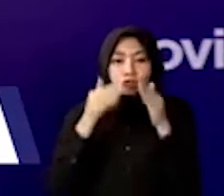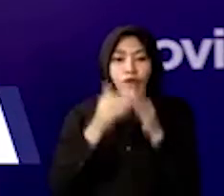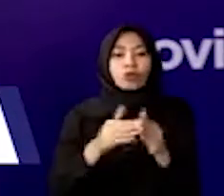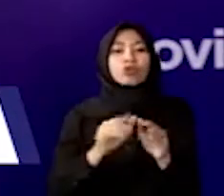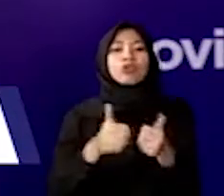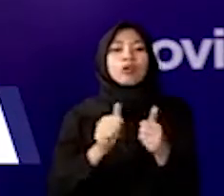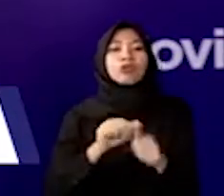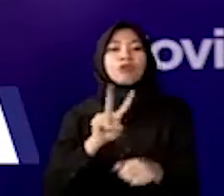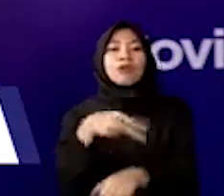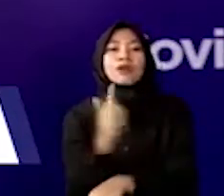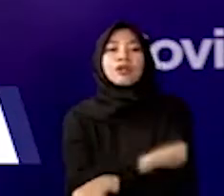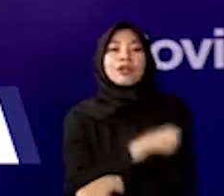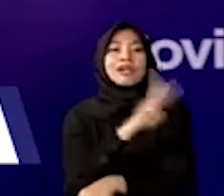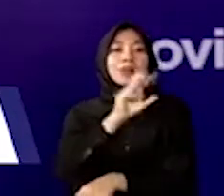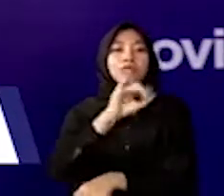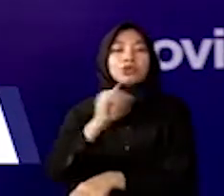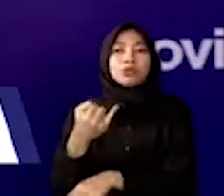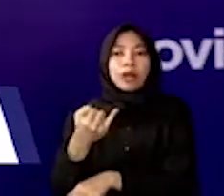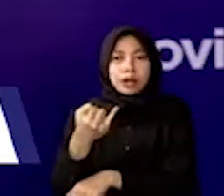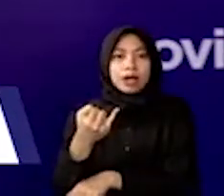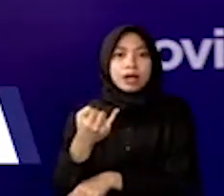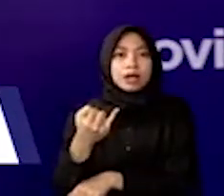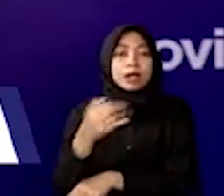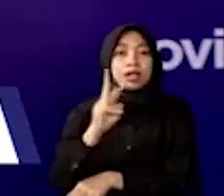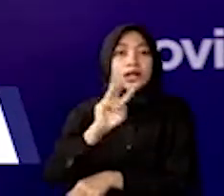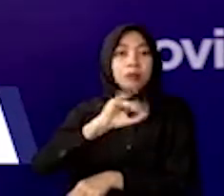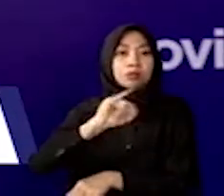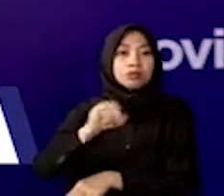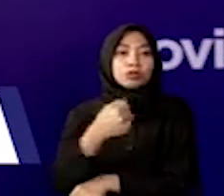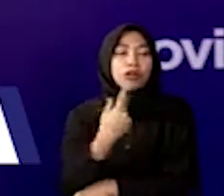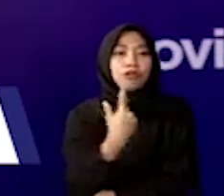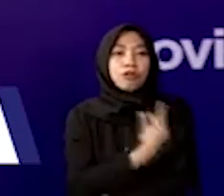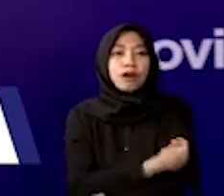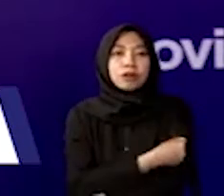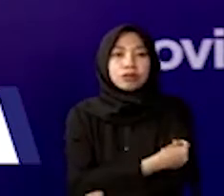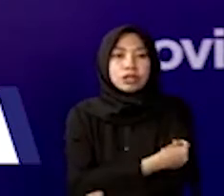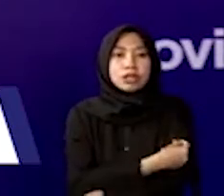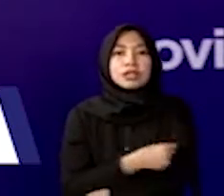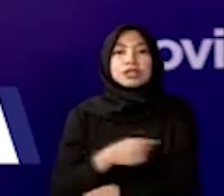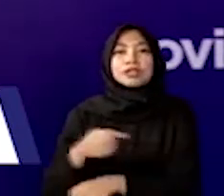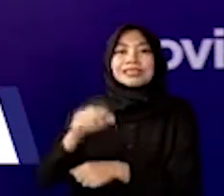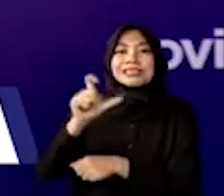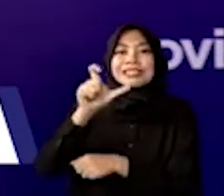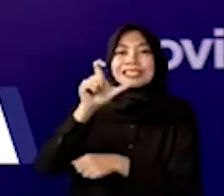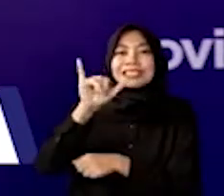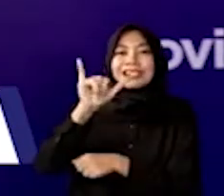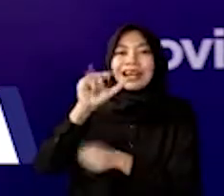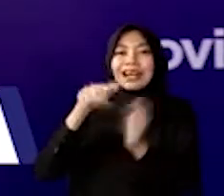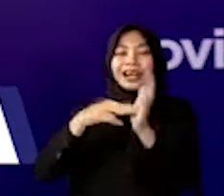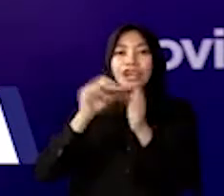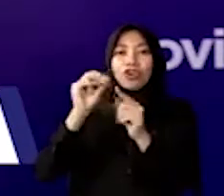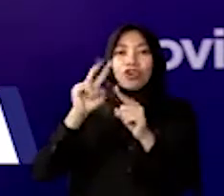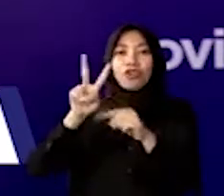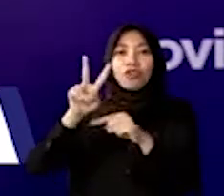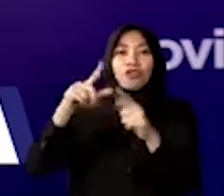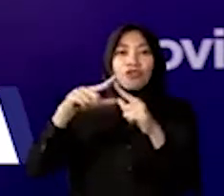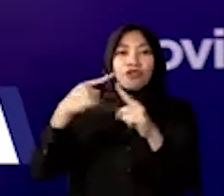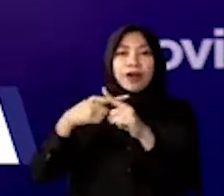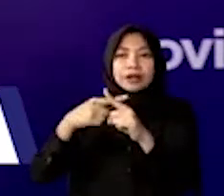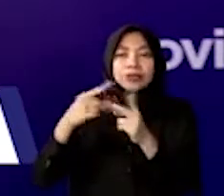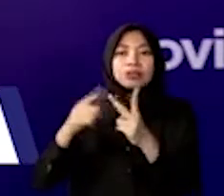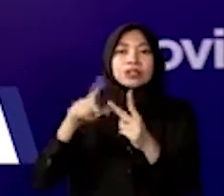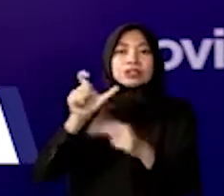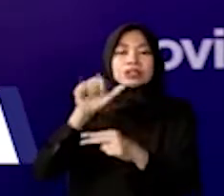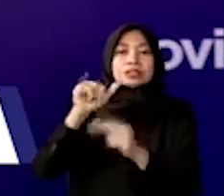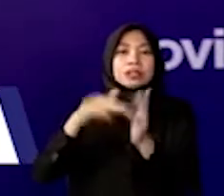juta di mana itu berasal dari eh salah satu kenino saofc kemudian juga saofarm dan